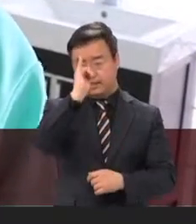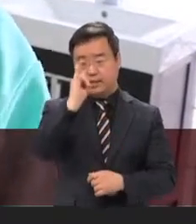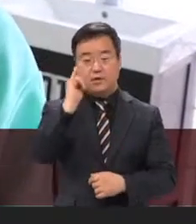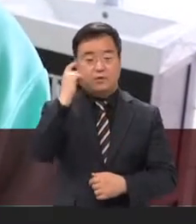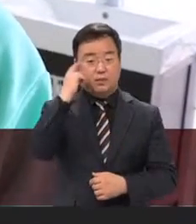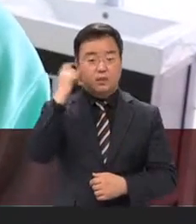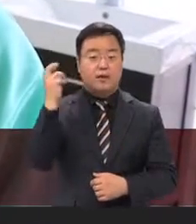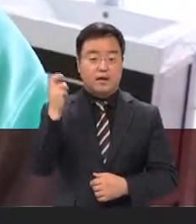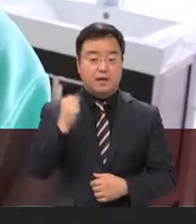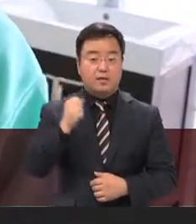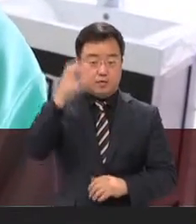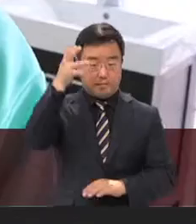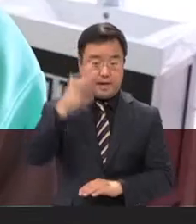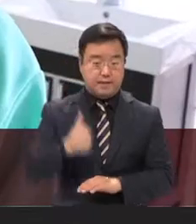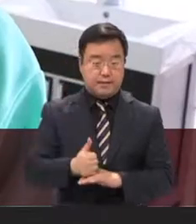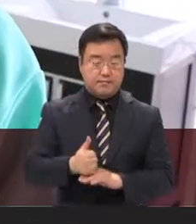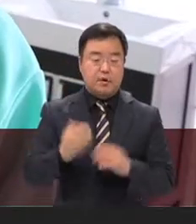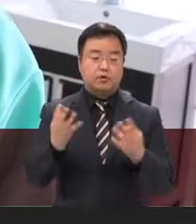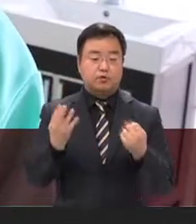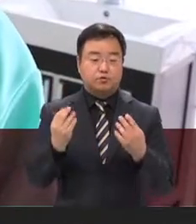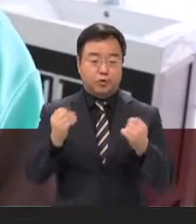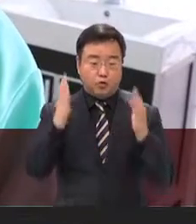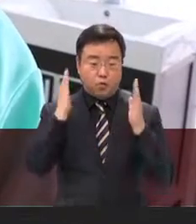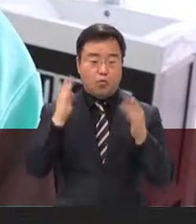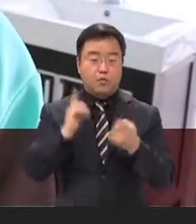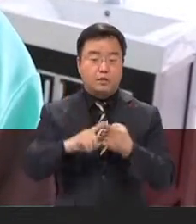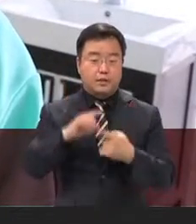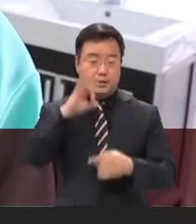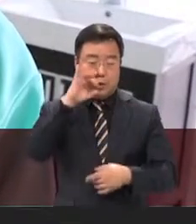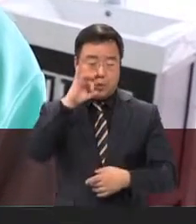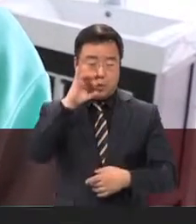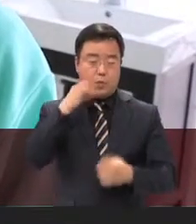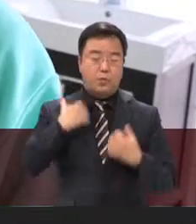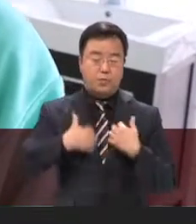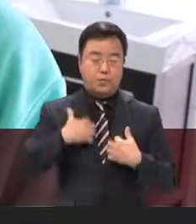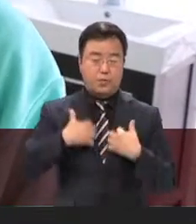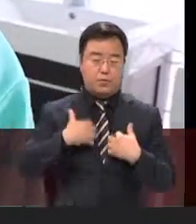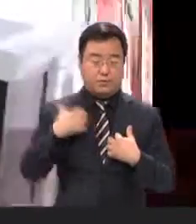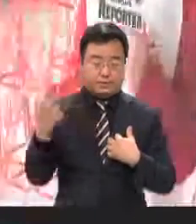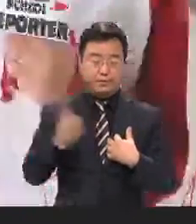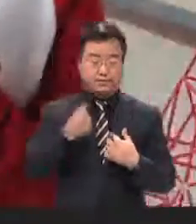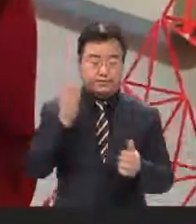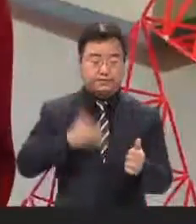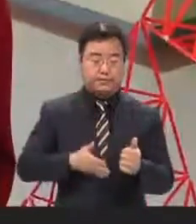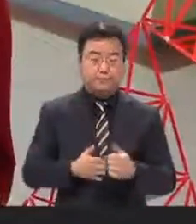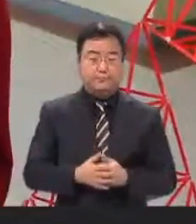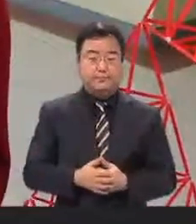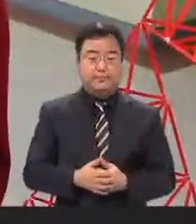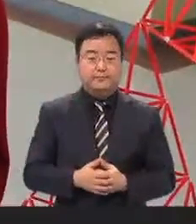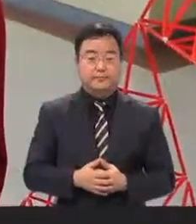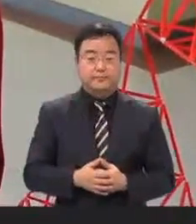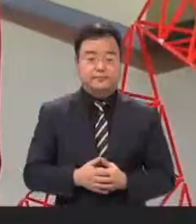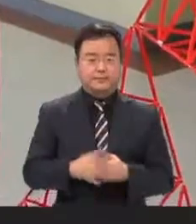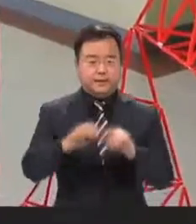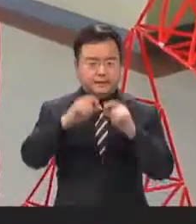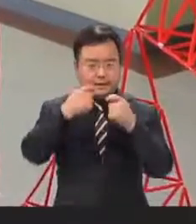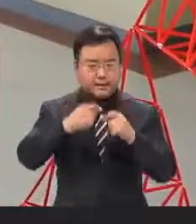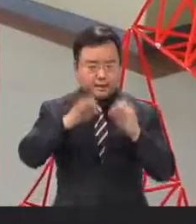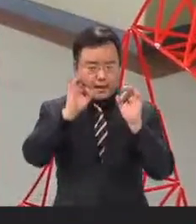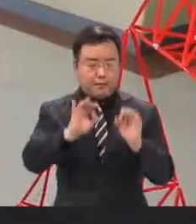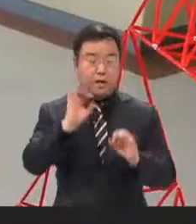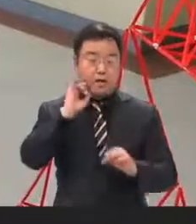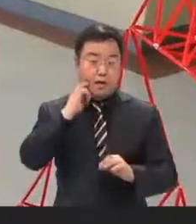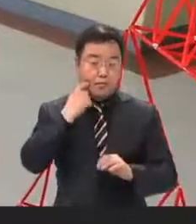생각하면서 궁극적으로는 수학 학습에 대해서 흥미를 가졌으면 하는 그런 바람이 있습니다. 자세히 봐야